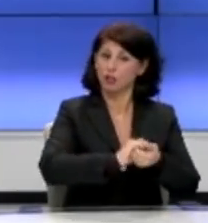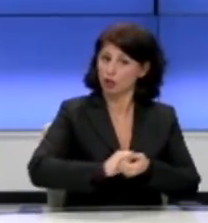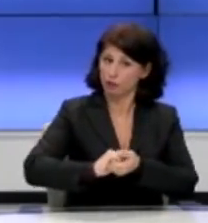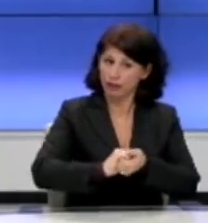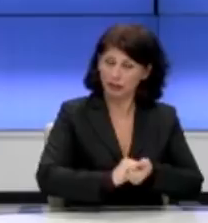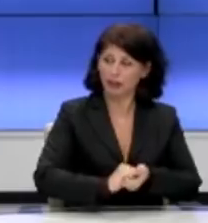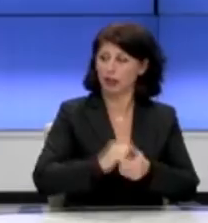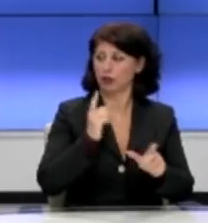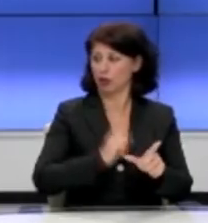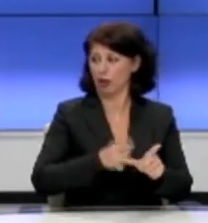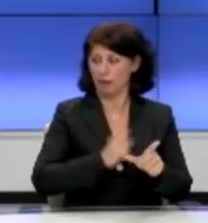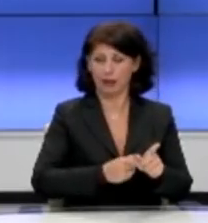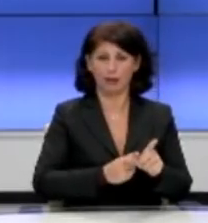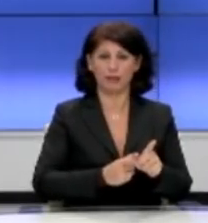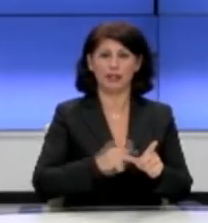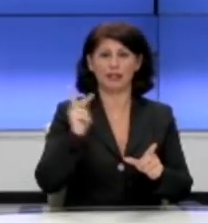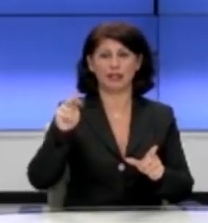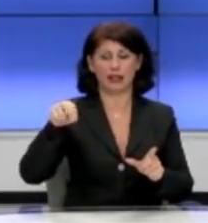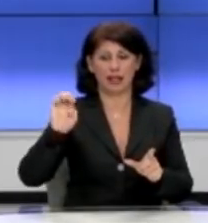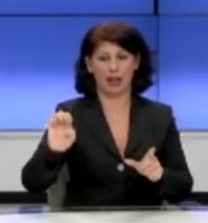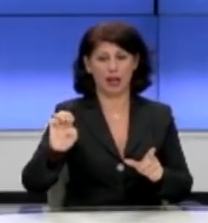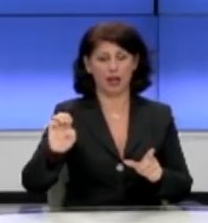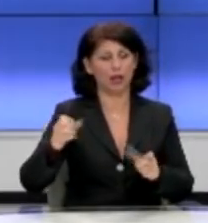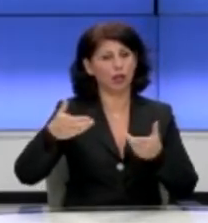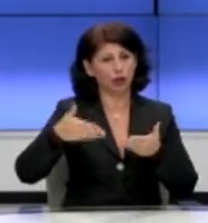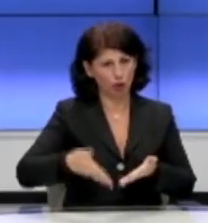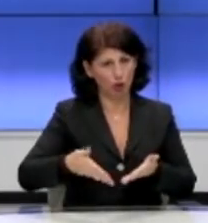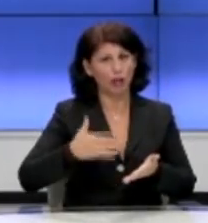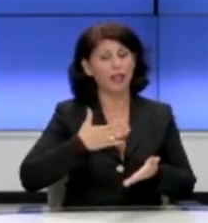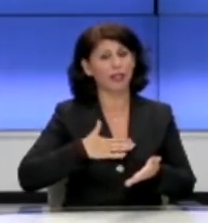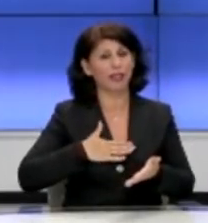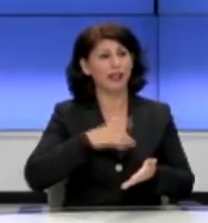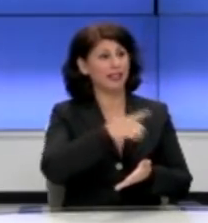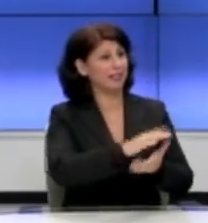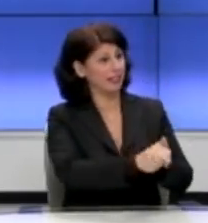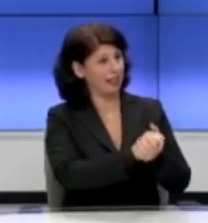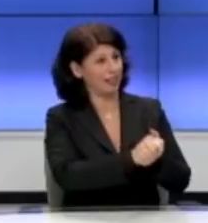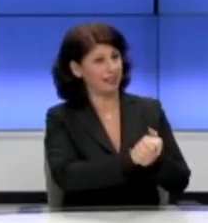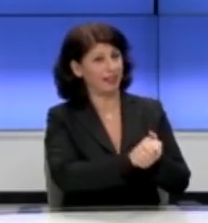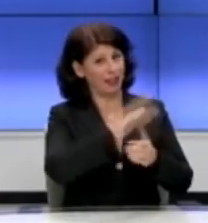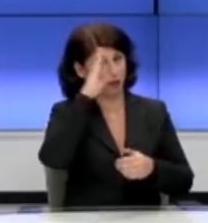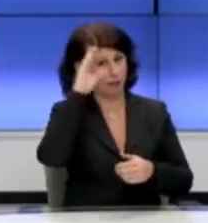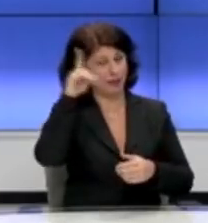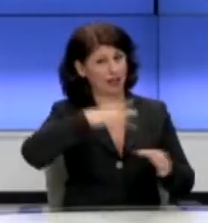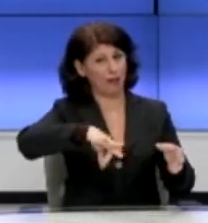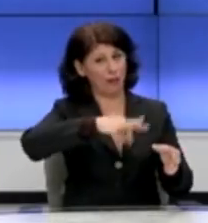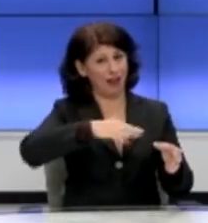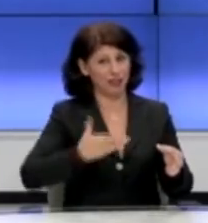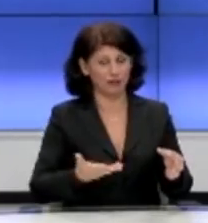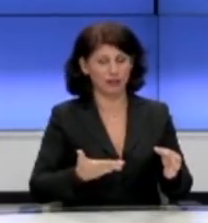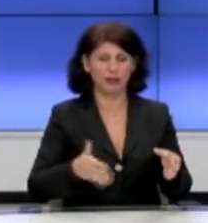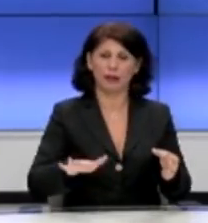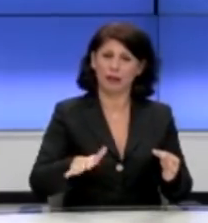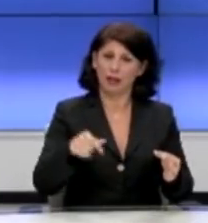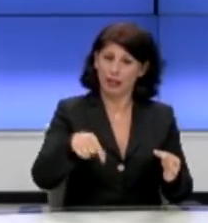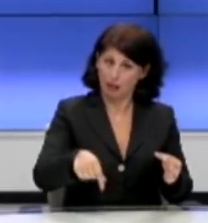σωματεία, στο ΚΚΕ, στην ΚΝΕ. Τώρα βέβαια θέλετε να πάρετε εσείς συγχαρητήρια από τον Αμερικάνο πρέσβη. Και